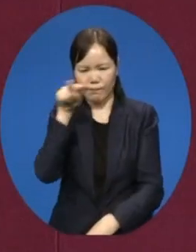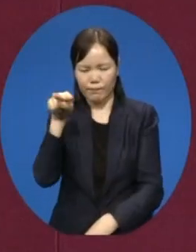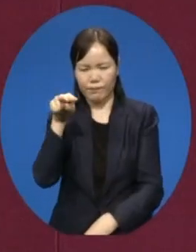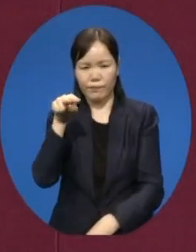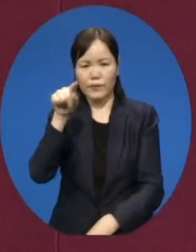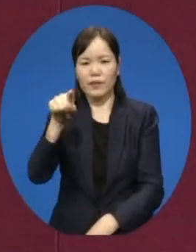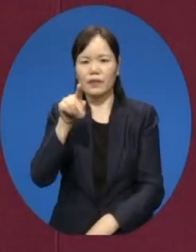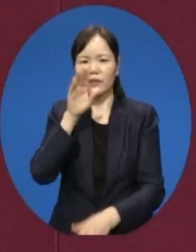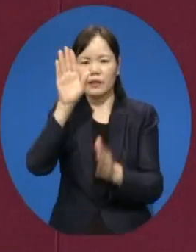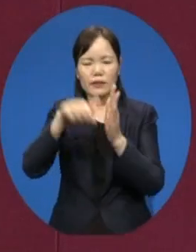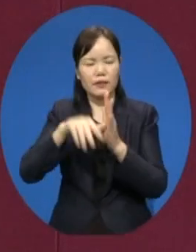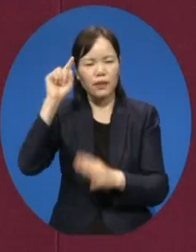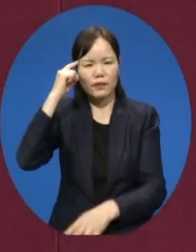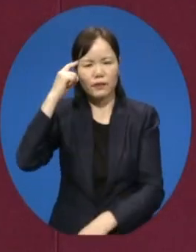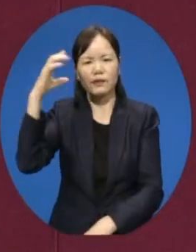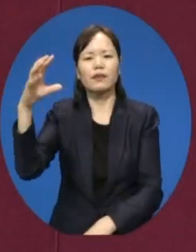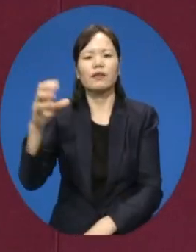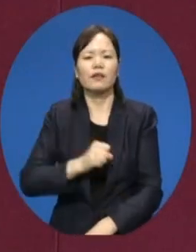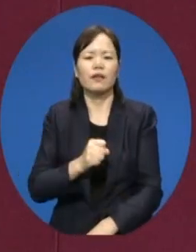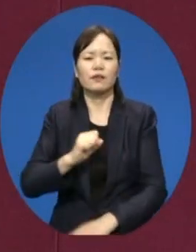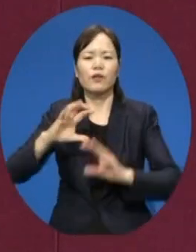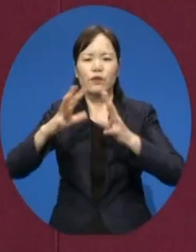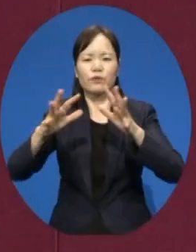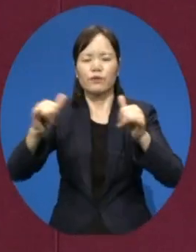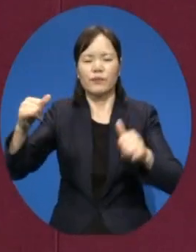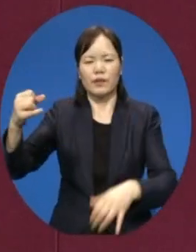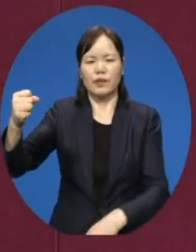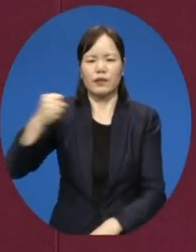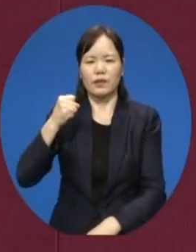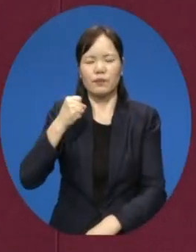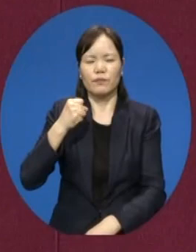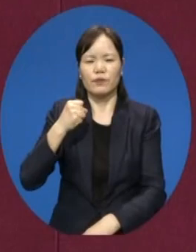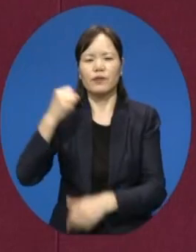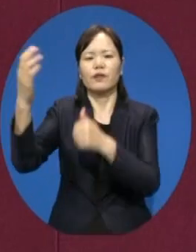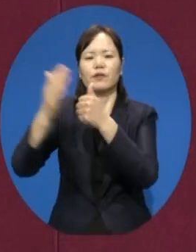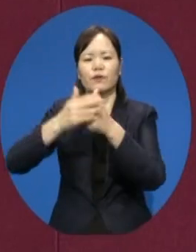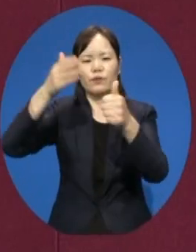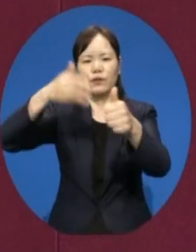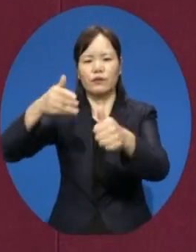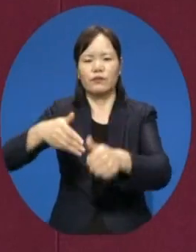그 시대 정신으로 저희 국민의힘을 성원해 주십시오.